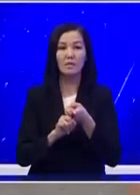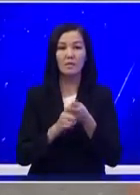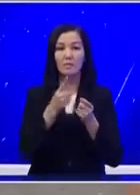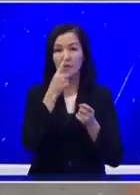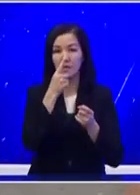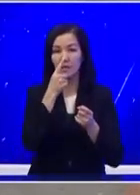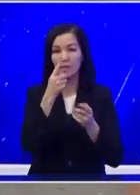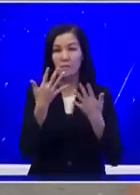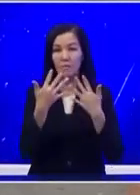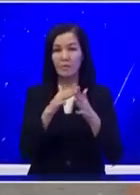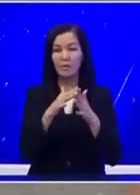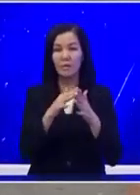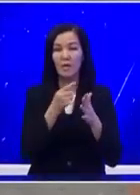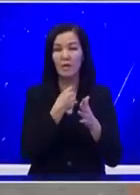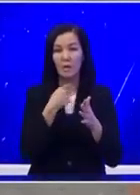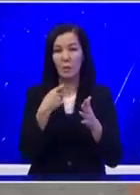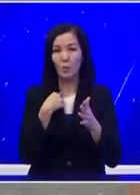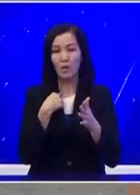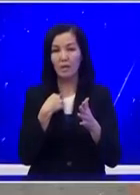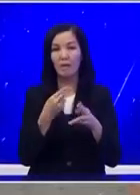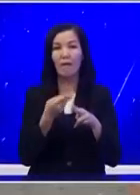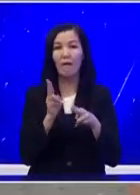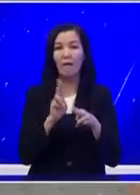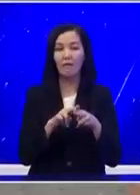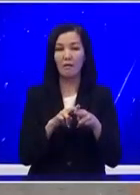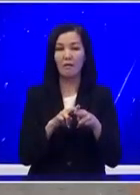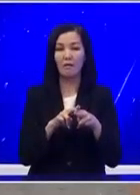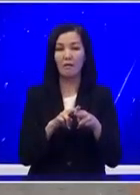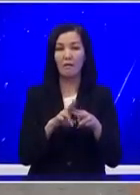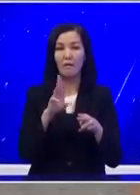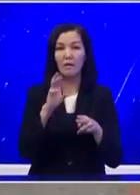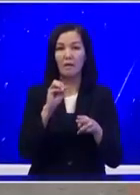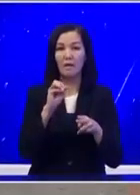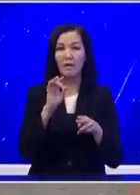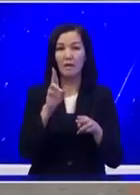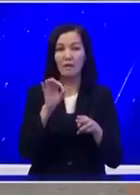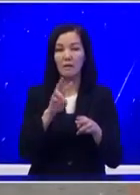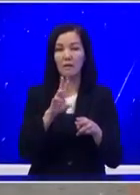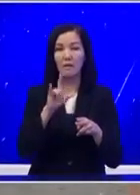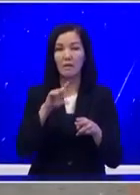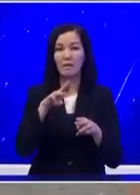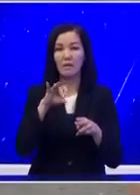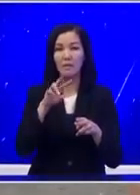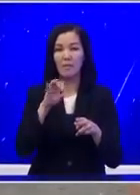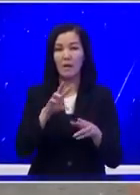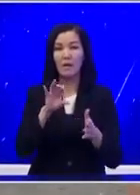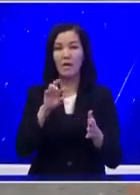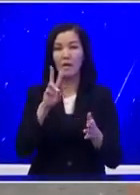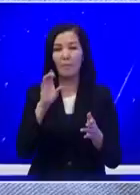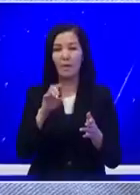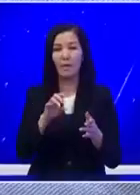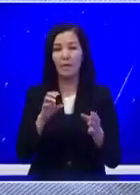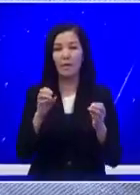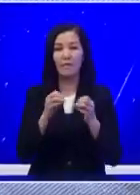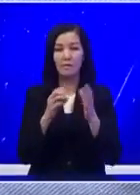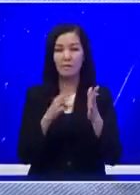ближайших поселков к городу Талдыкурган. Это, как вы знаете, вот Еркын, Антымак, Ембек, а также 18 и